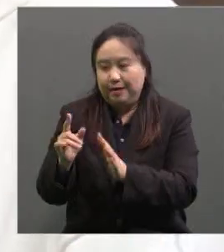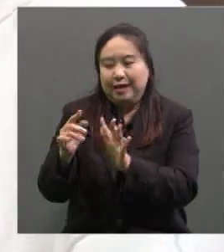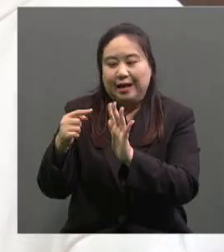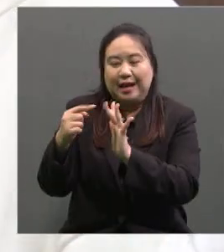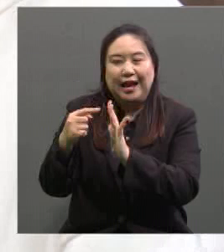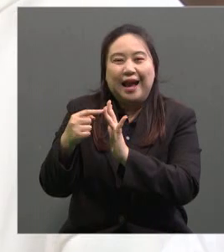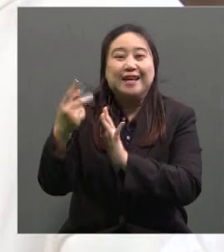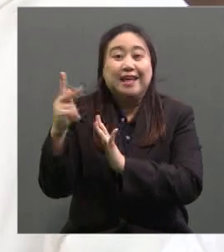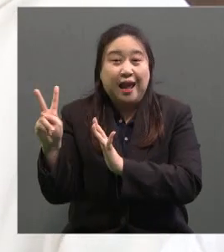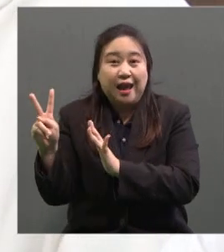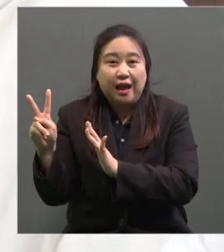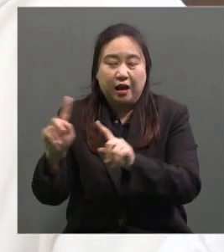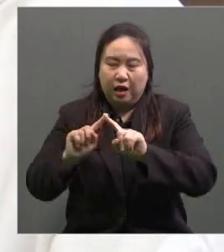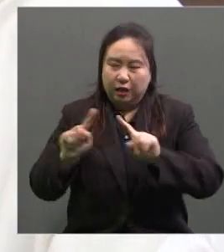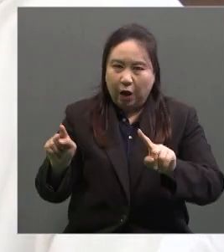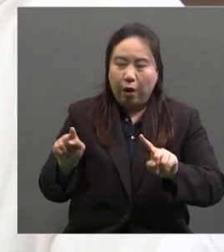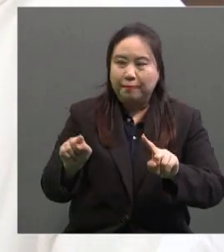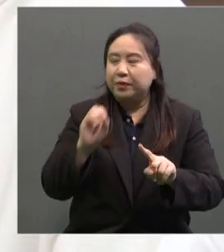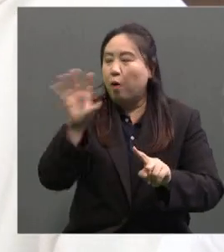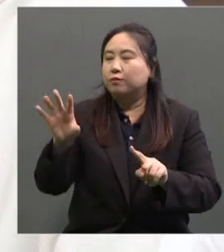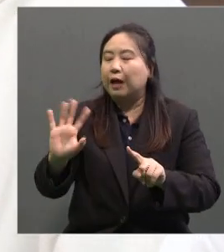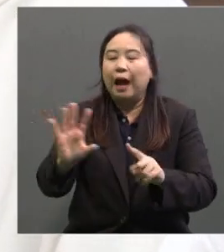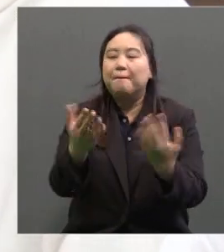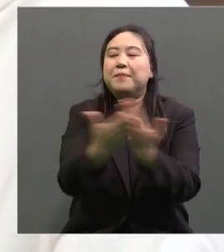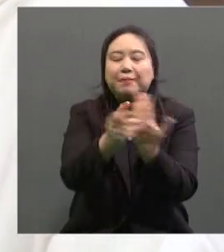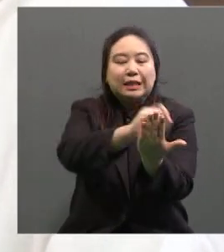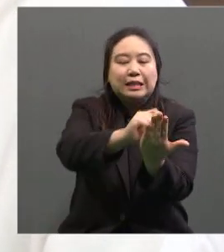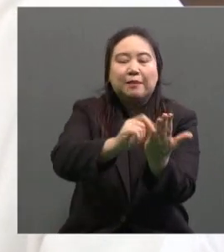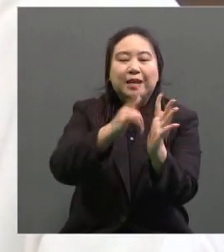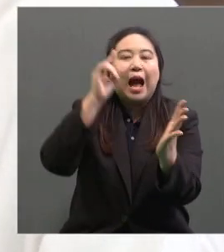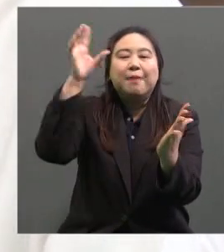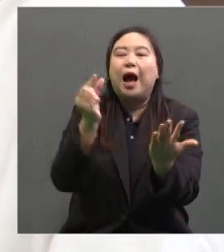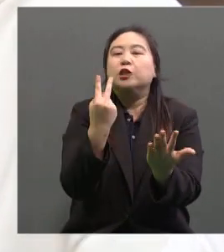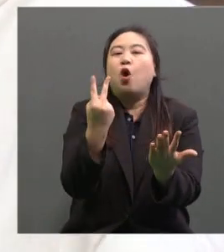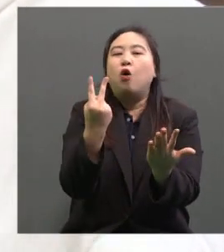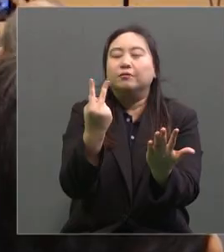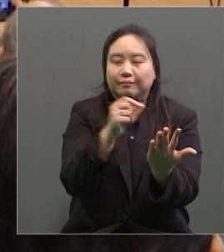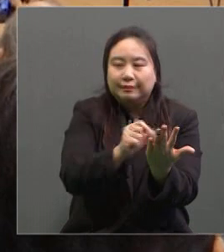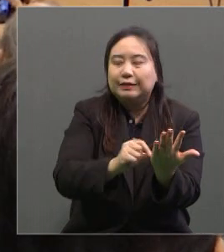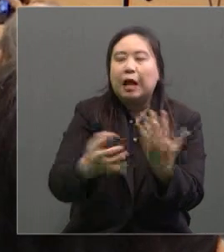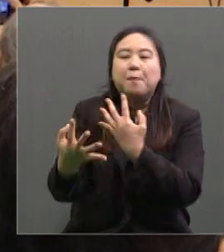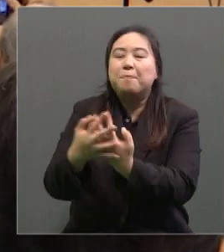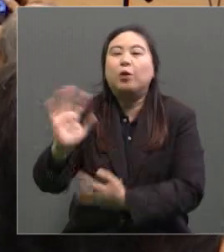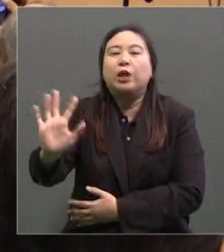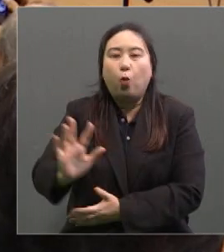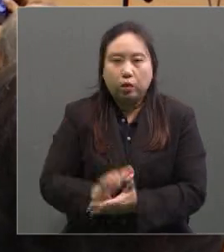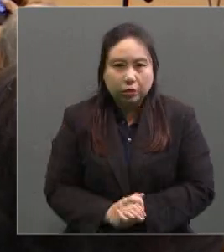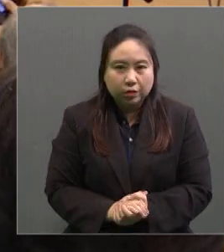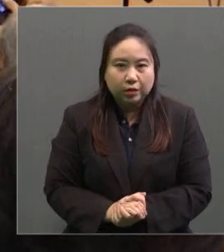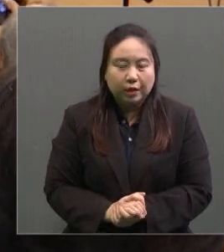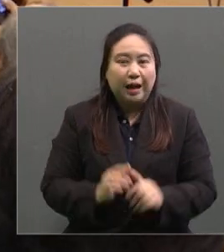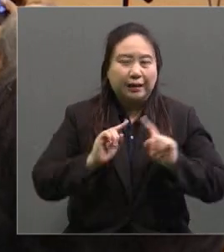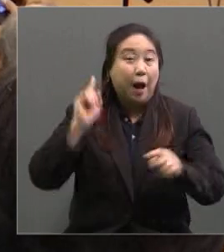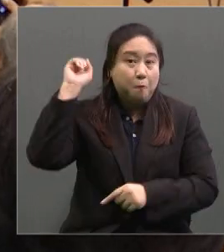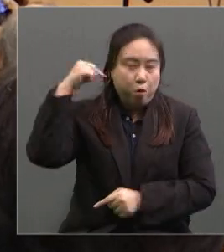บ้า 2เม็ดก็แล้วกันเพราะว่าจะได้คุณจะได้ไม่ต้องติดคุกไงเออเพราะถ้าเกิน 5เม็ดถึงจะติดคุกนะทีนี้ตัวผู้หญิงเนี่ยเขาบอกว่า